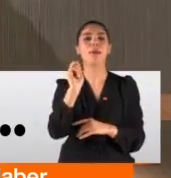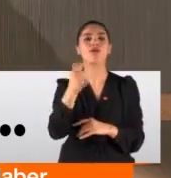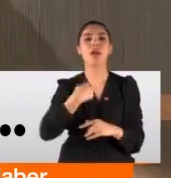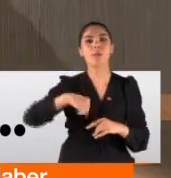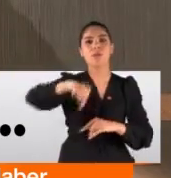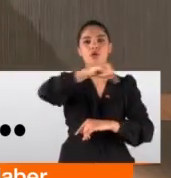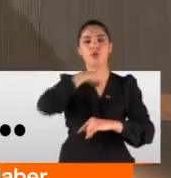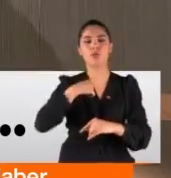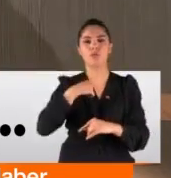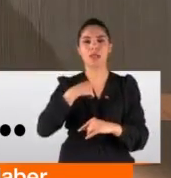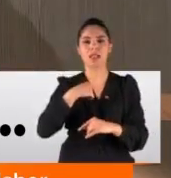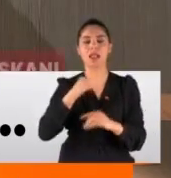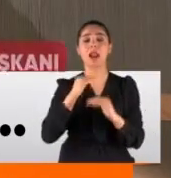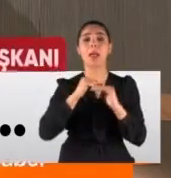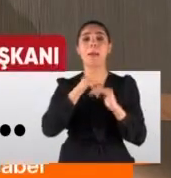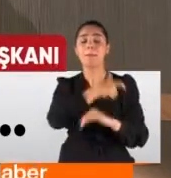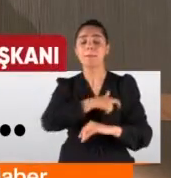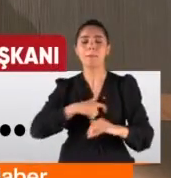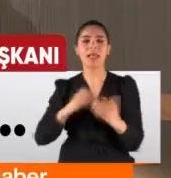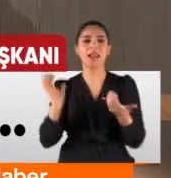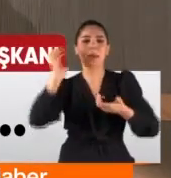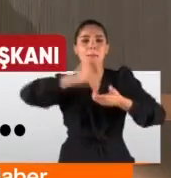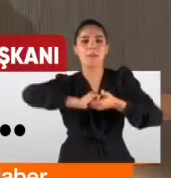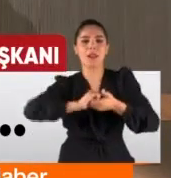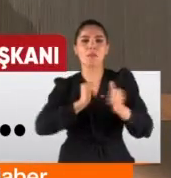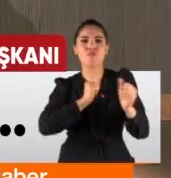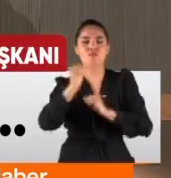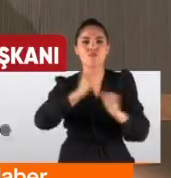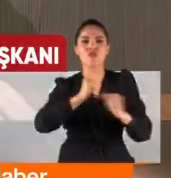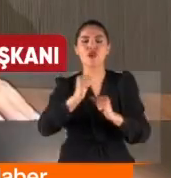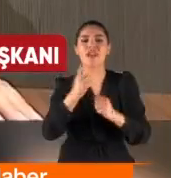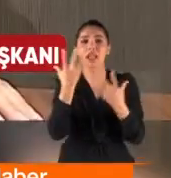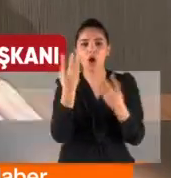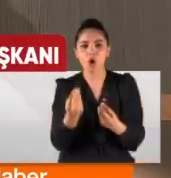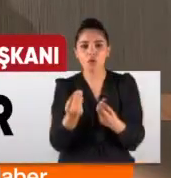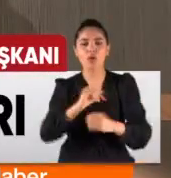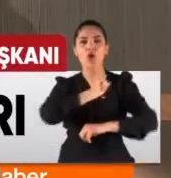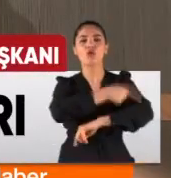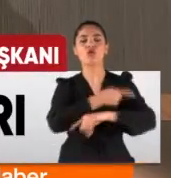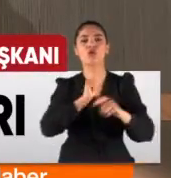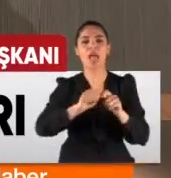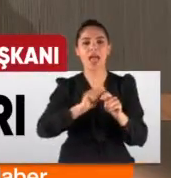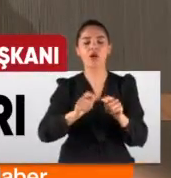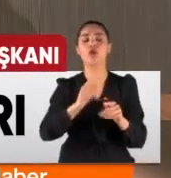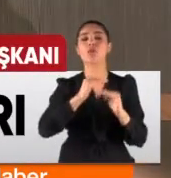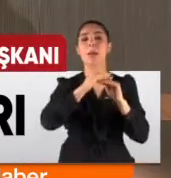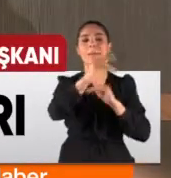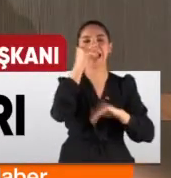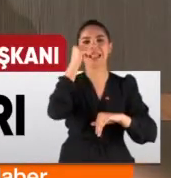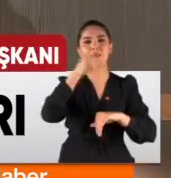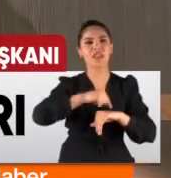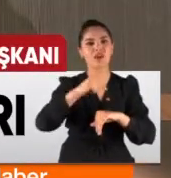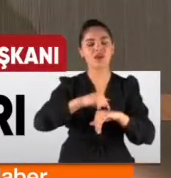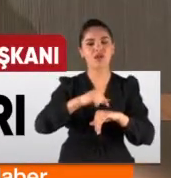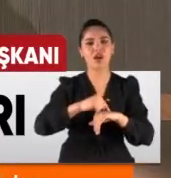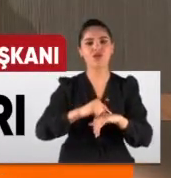bizlere milli birliğimizi, kenetlenmemize, mücadele azmini, güçlü ekonomimize, milletimizin inancına